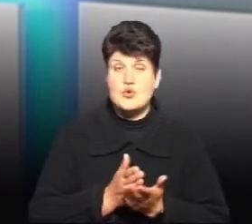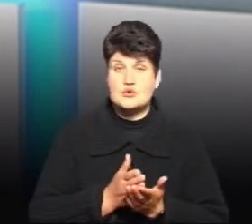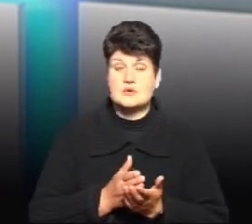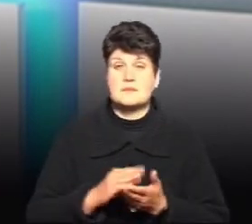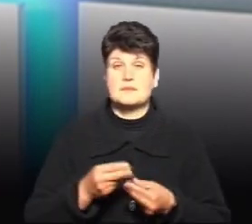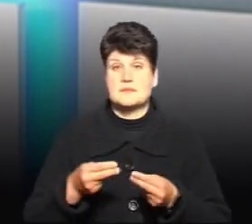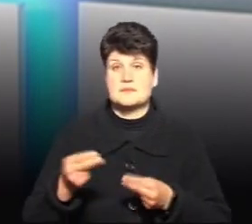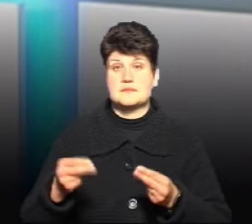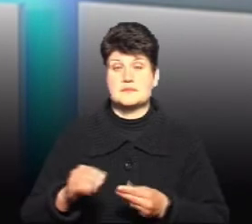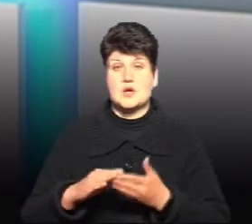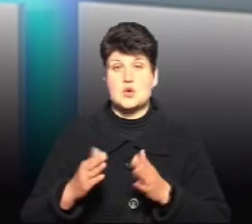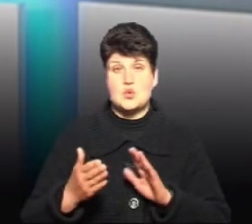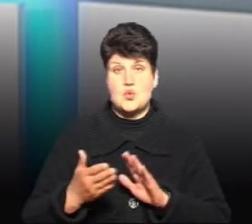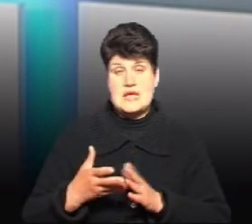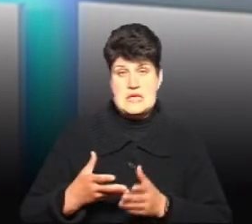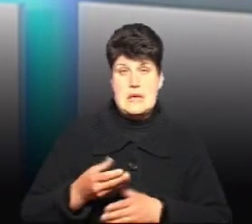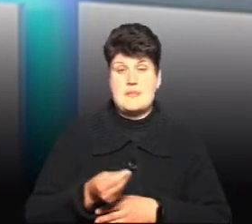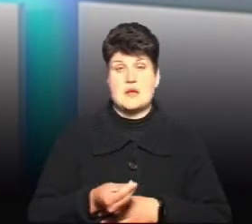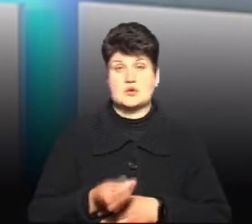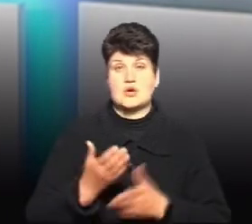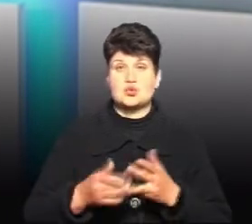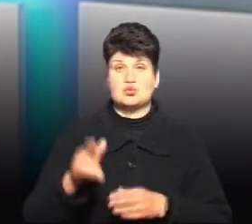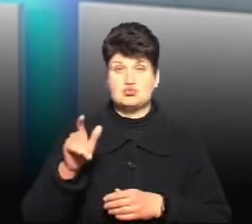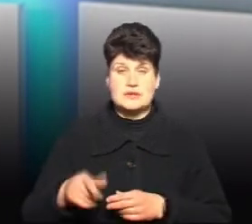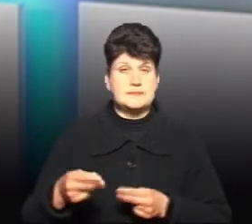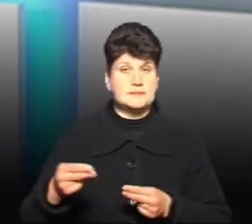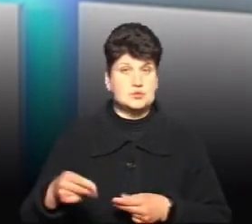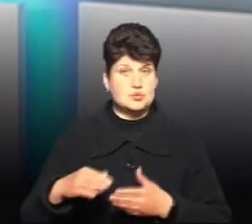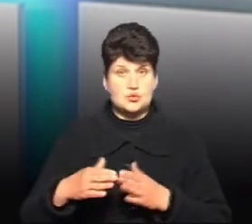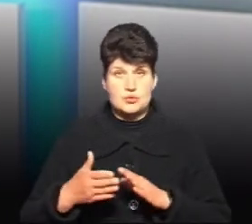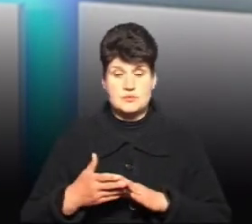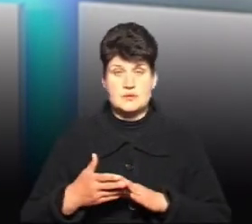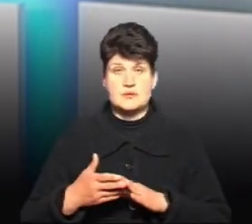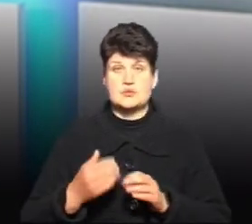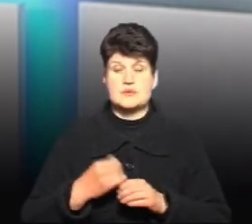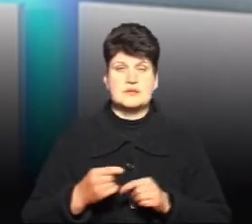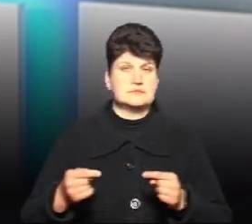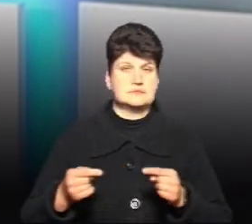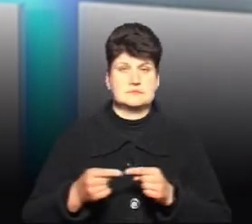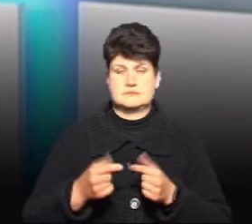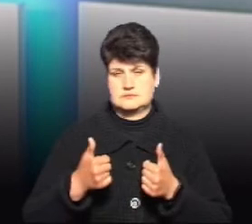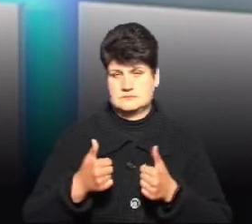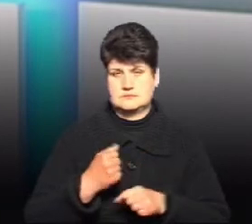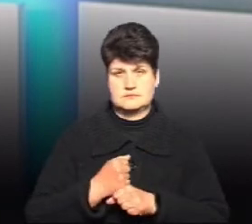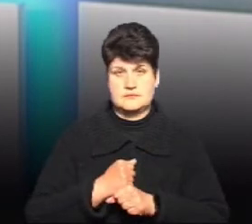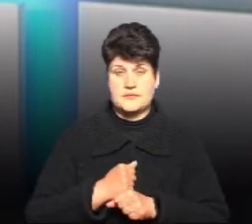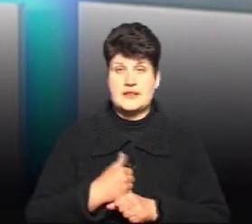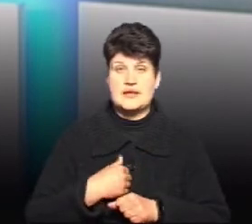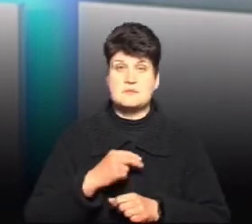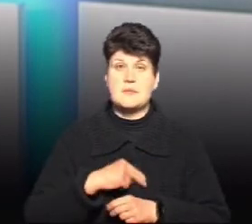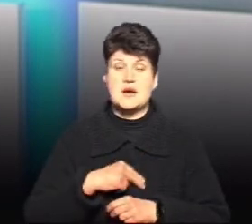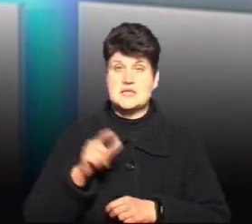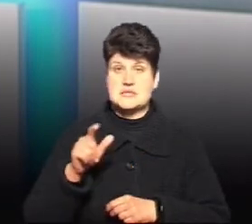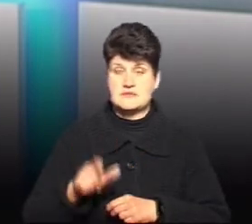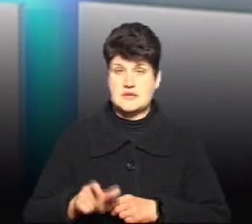і сплачуйте. Якщо людина не заключає договір, ми виробили чітку схему, і вона досить гарно працює. Тобто наш працівник по комунальній службі приходить,